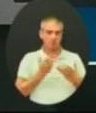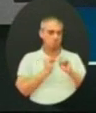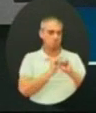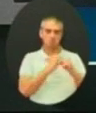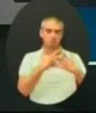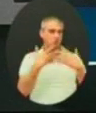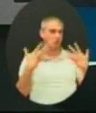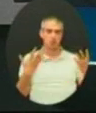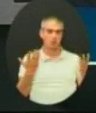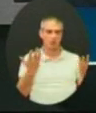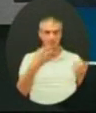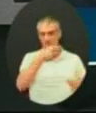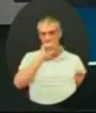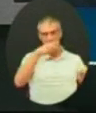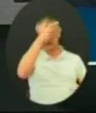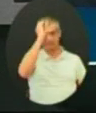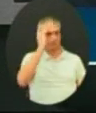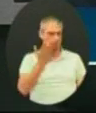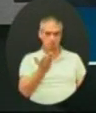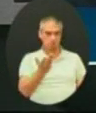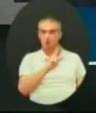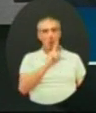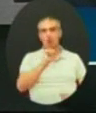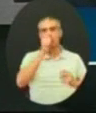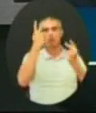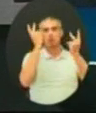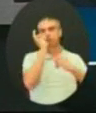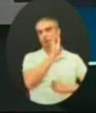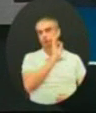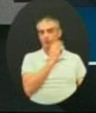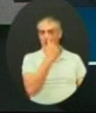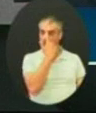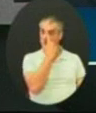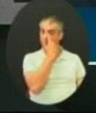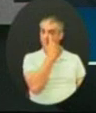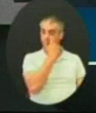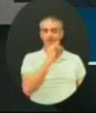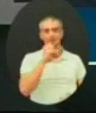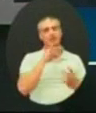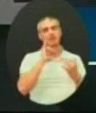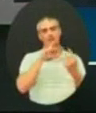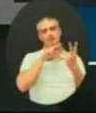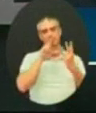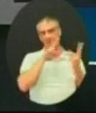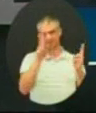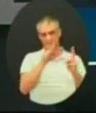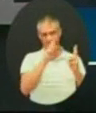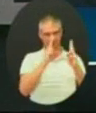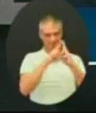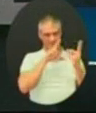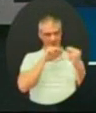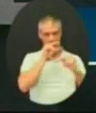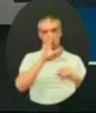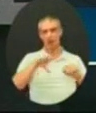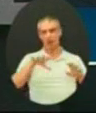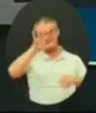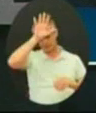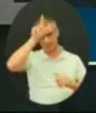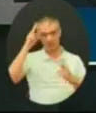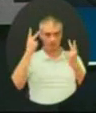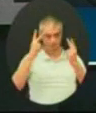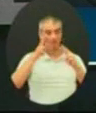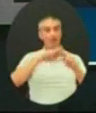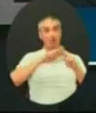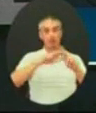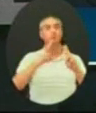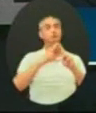גדול מדונלד טראמפ, זה לא נראה שזה בראש מעייניו, ולכן הפגישה כן התעסקה באיראן. לאחר מכן ראש הממשלה נתניהו נפגש פגישה שהיא